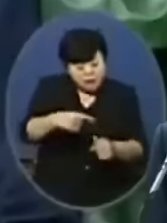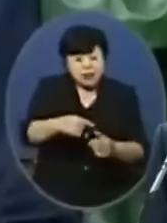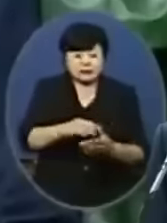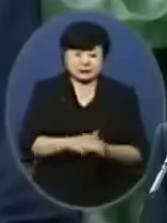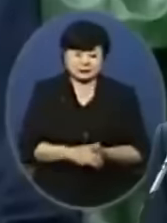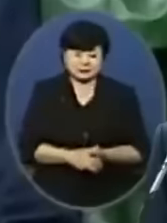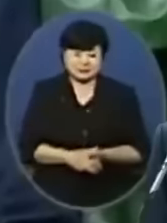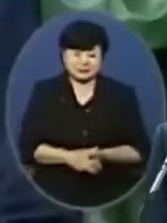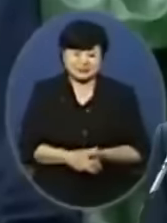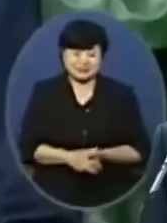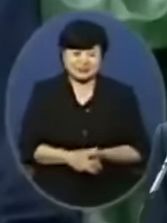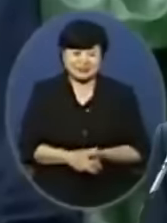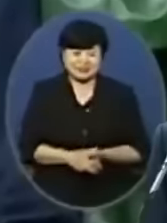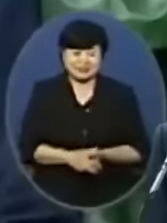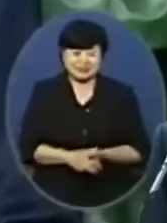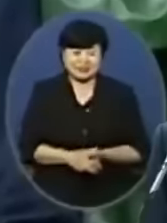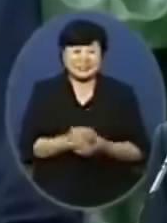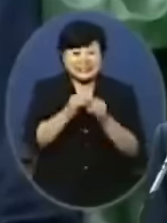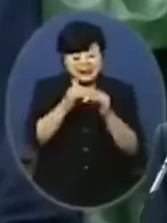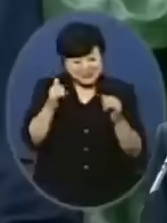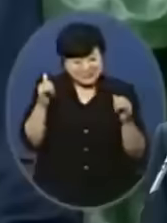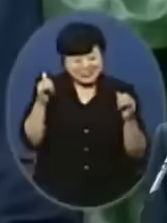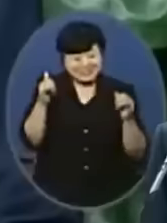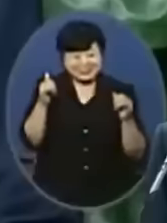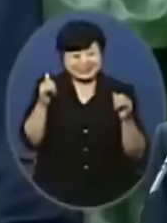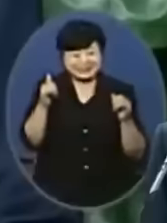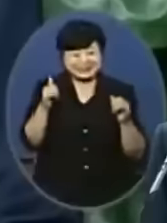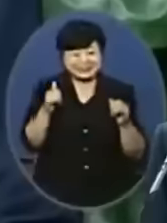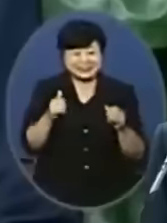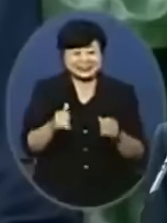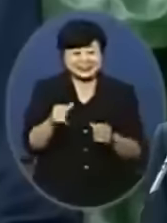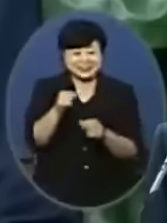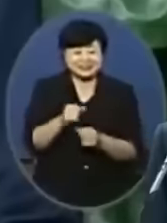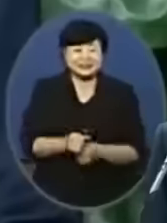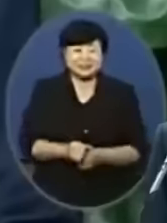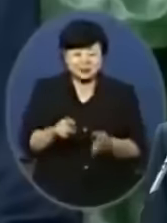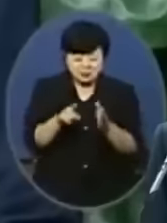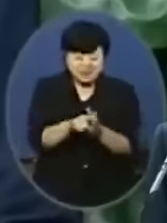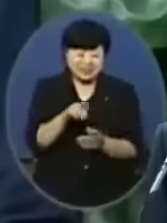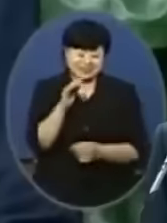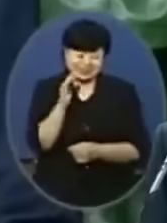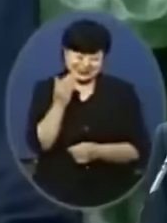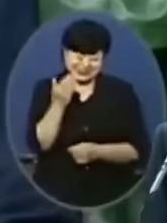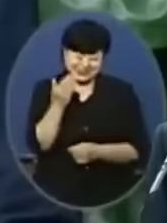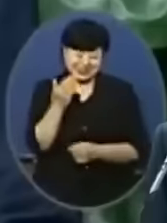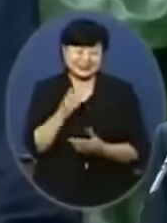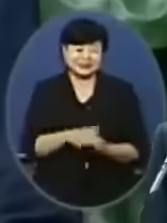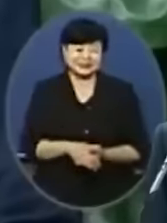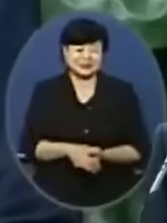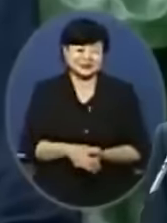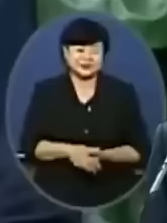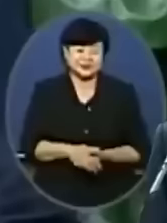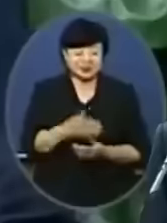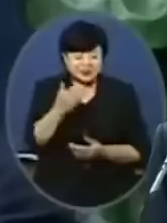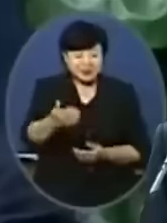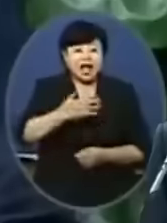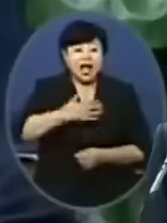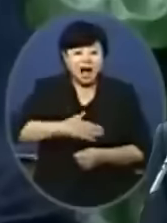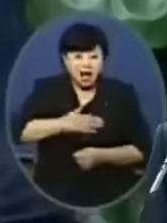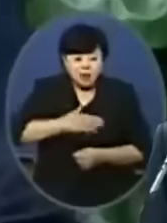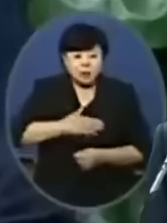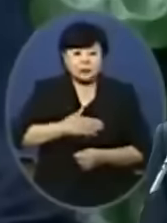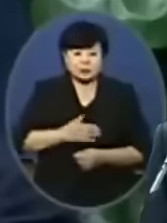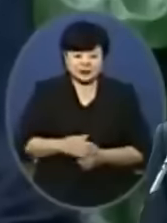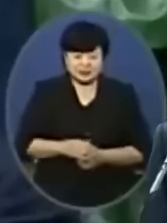하는 것입니까? 그러니까 사람들이 용납하지 않을 수 없는 것입니다. 너희가 알고